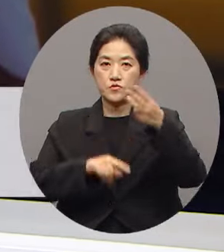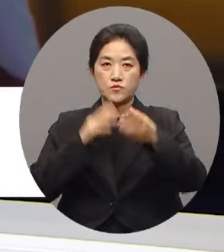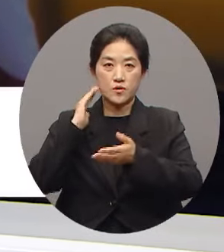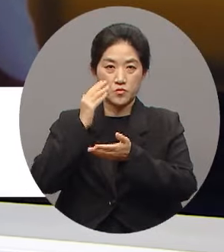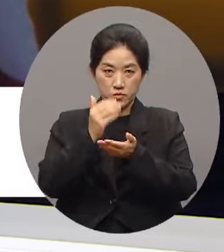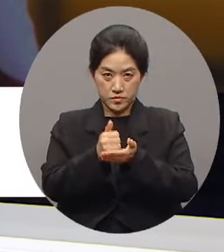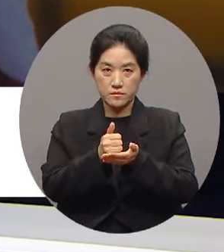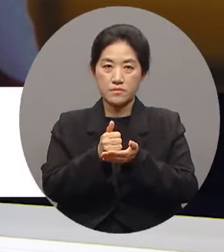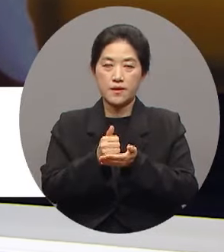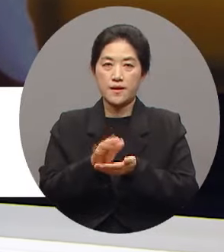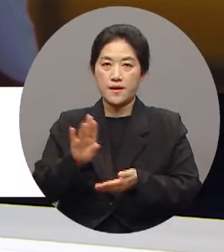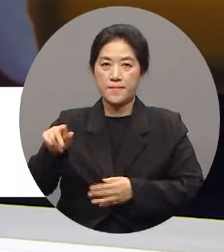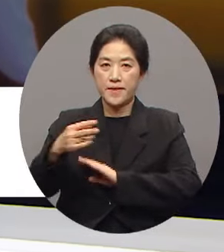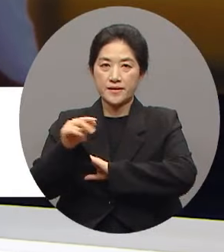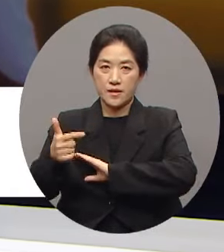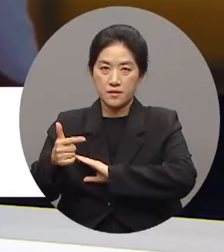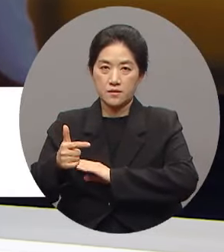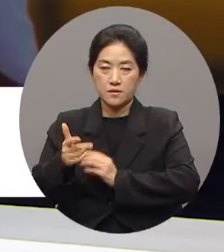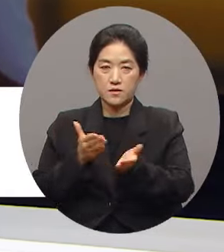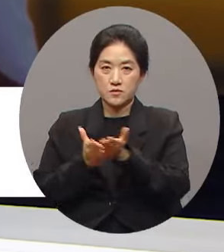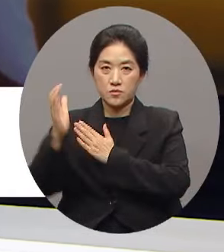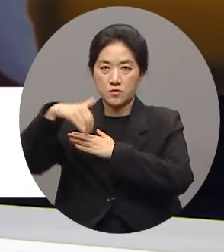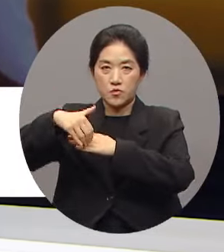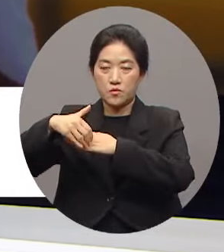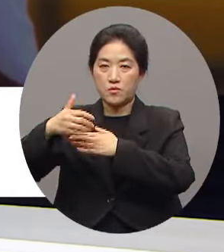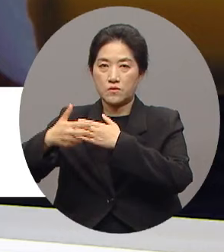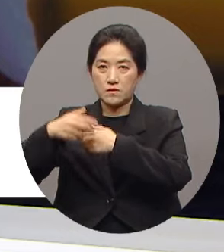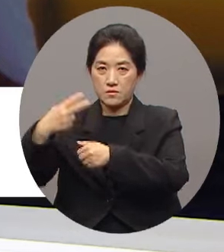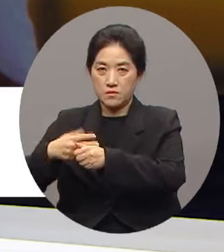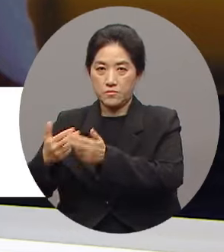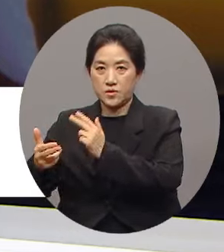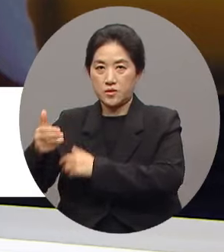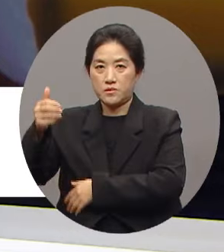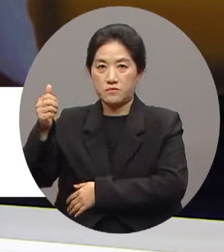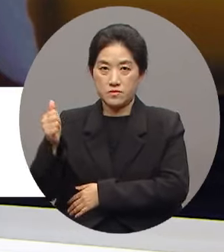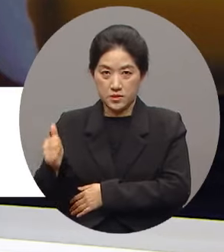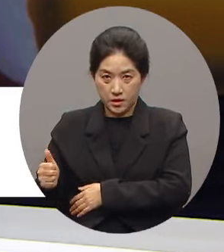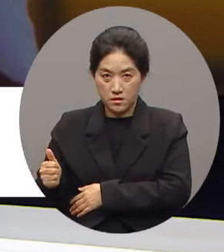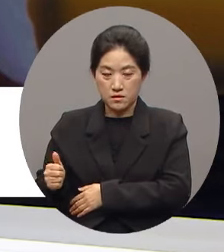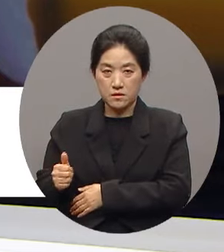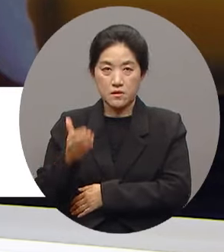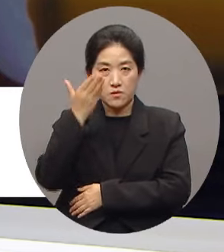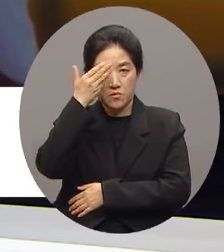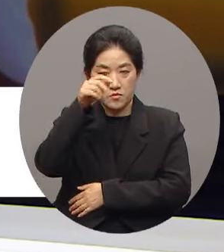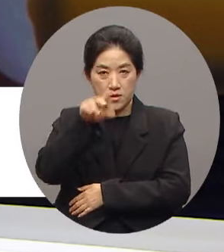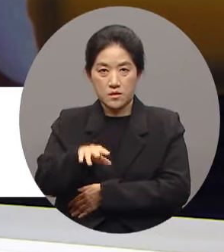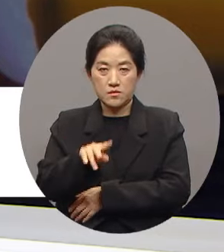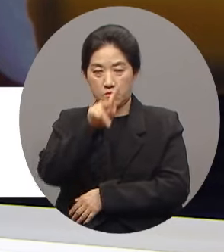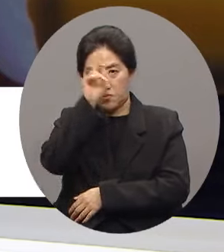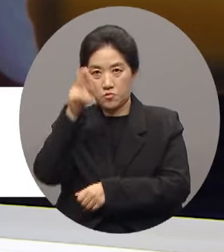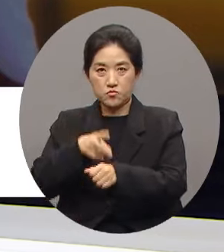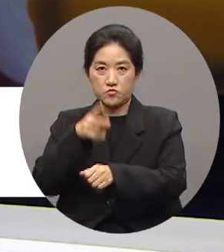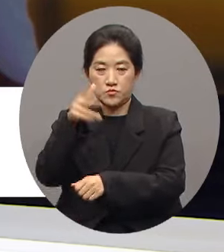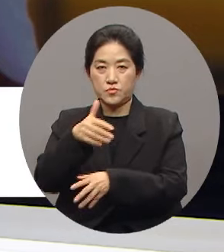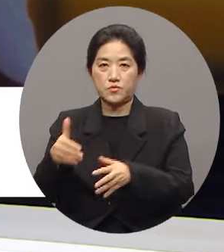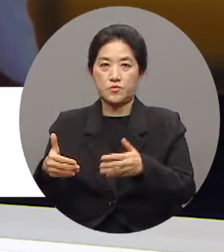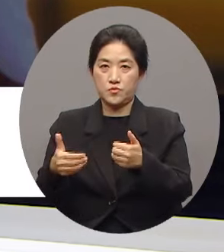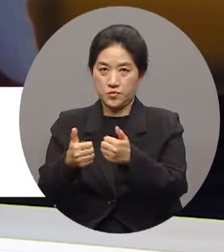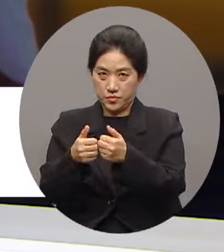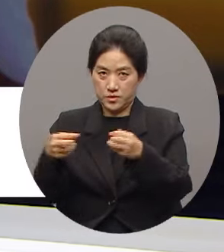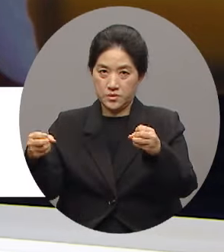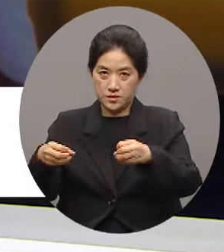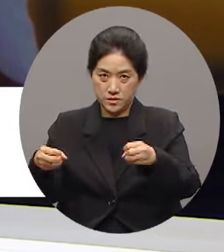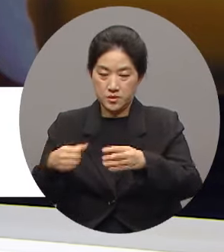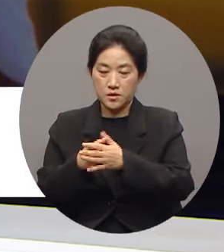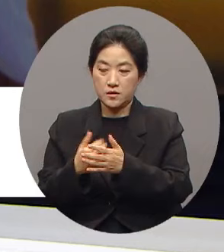윤석열 대통령과 박단 전공의협의회 회장이 용산에서 오후 2시부터 면담을 진행하고 있습니다. 그제